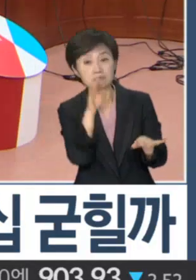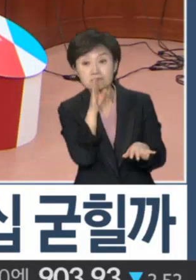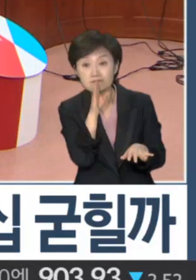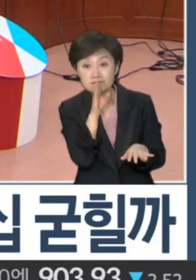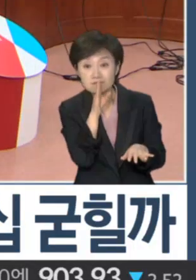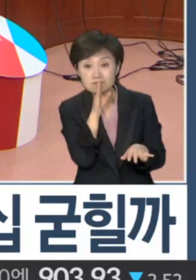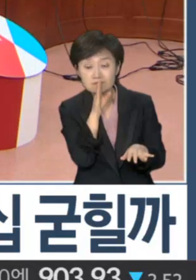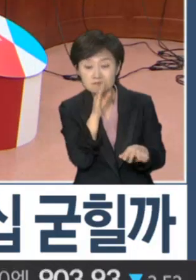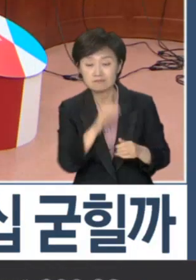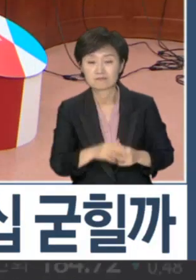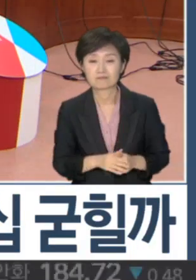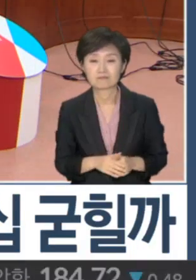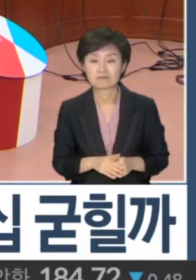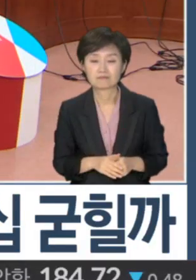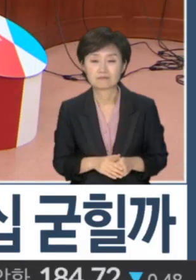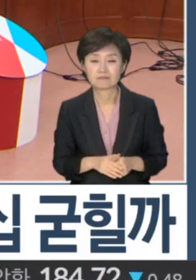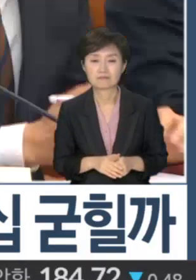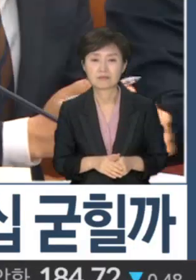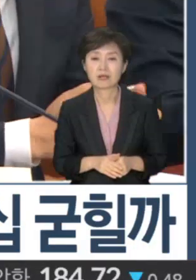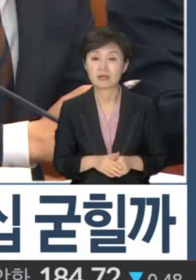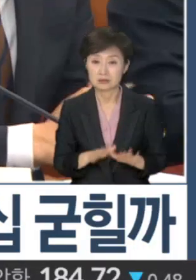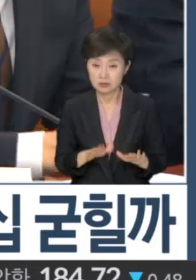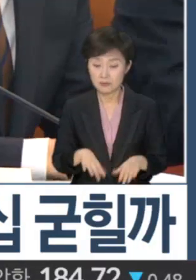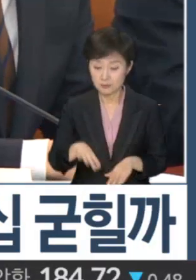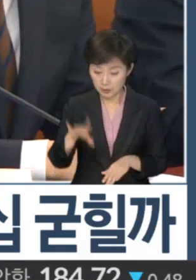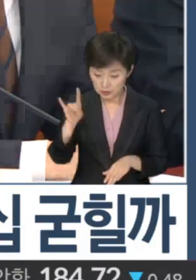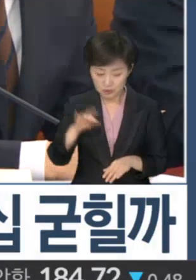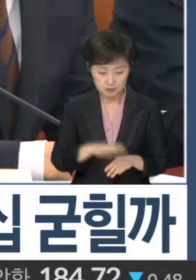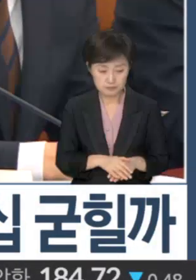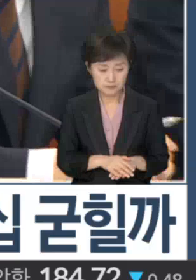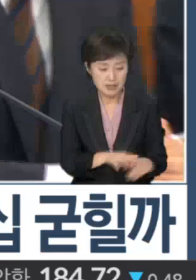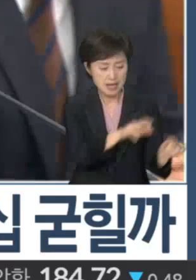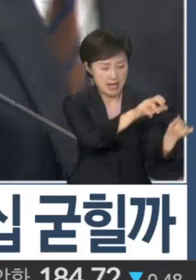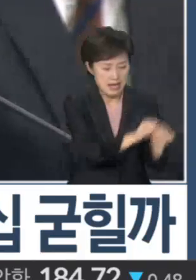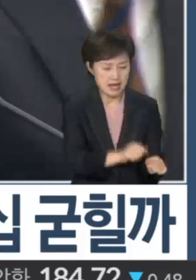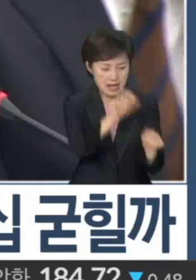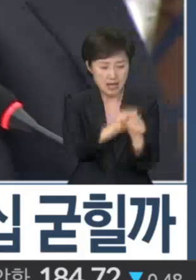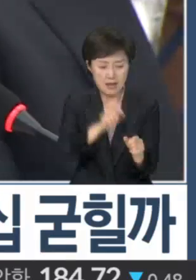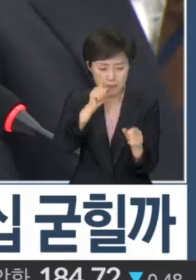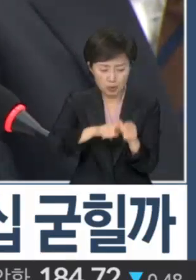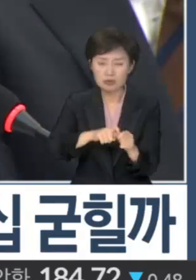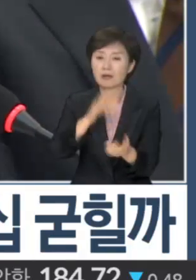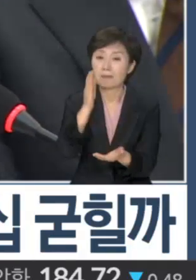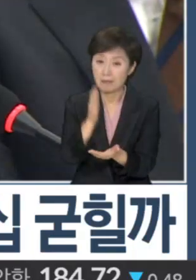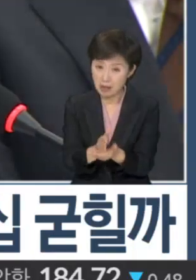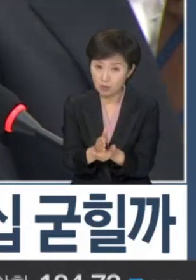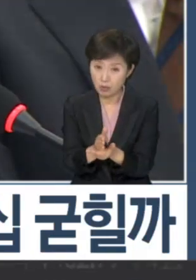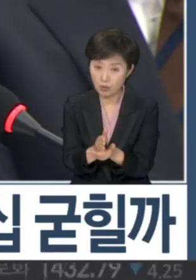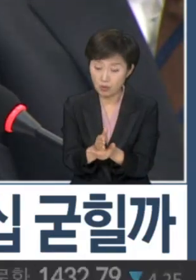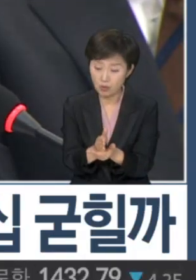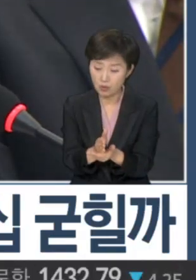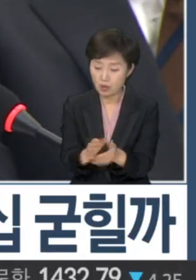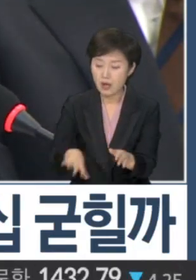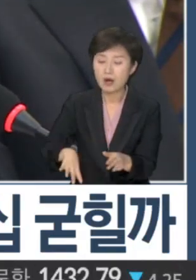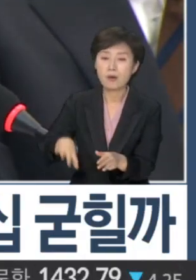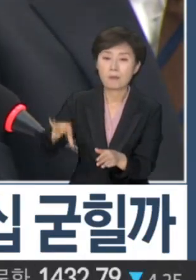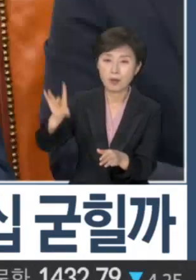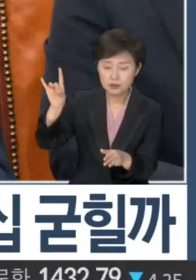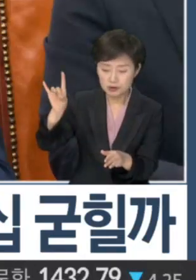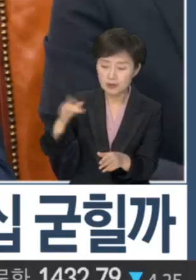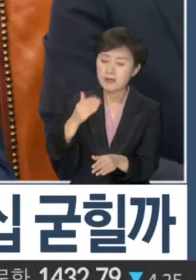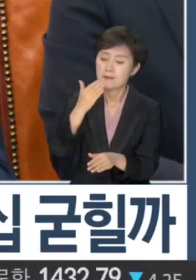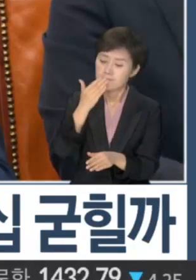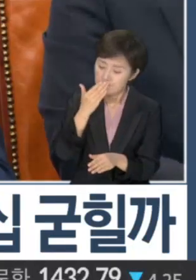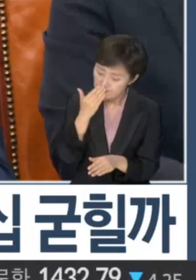시선을 보내지는 않을 겁니다. 결국 우리가 상대를 끌어내리는 정치가 아니라 국민들께 얼만큼 더 실력 있게 보탬이